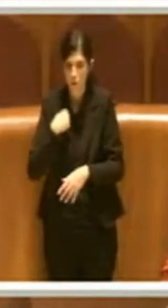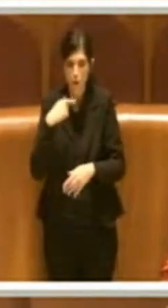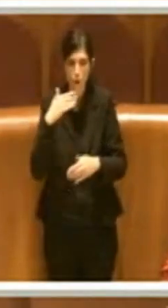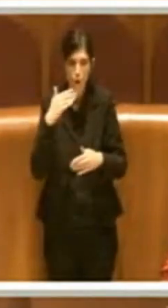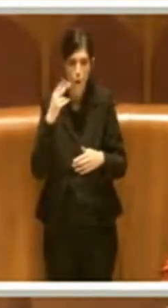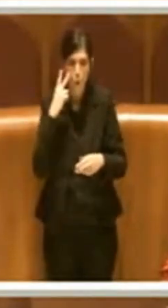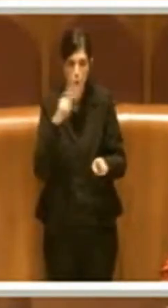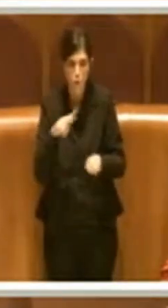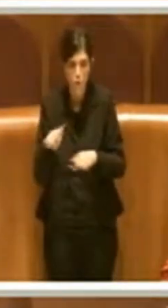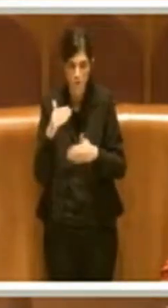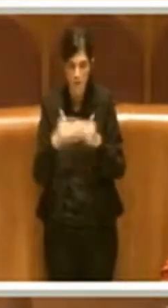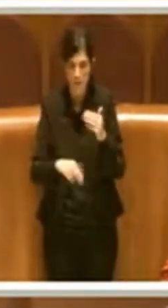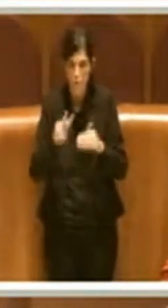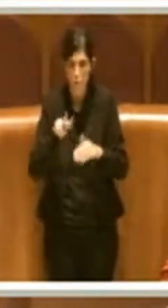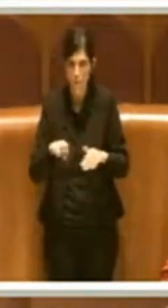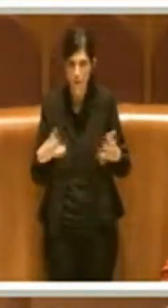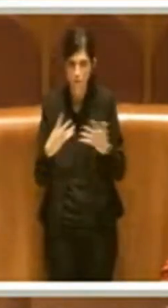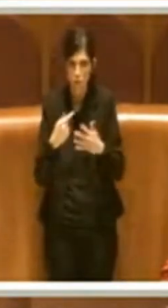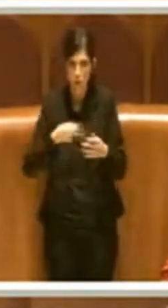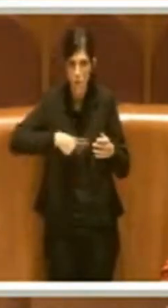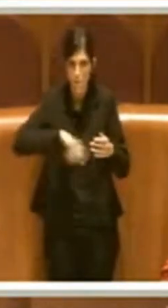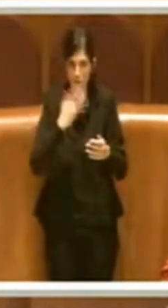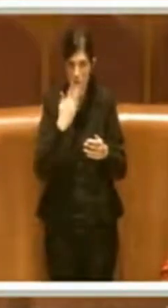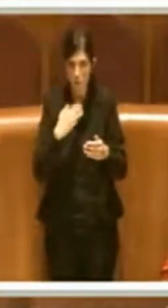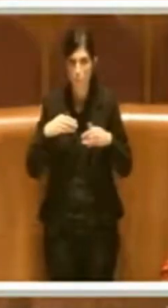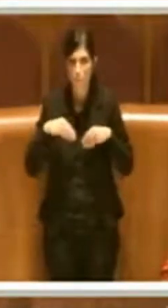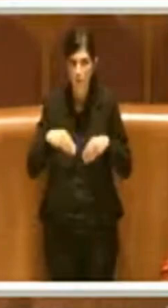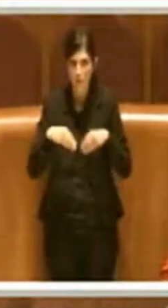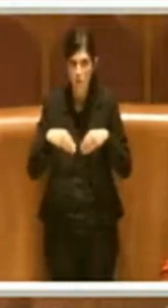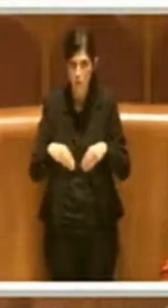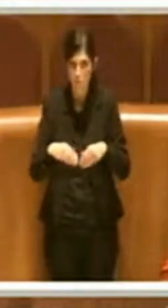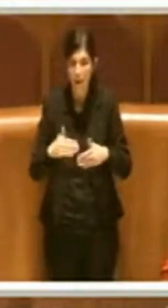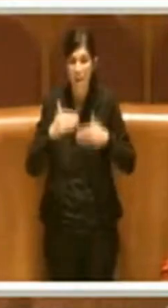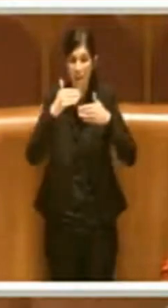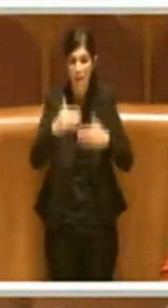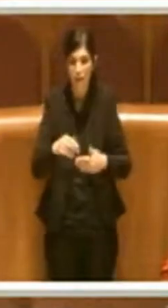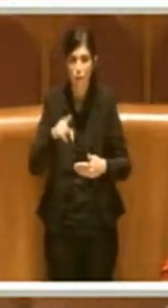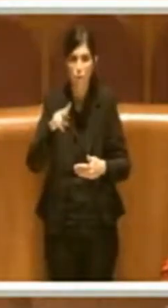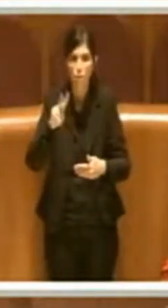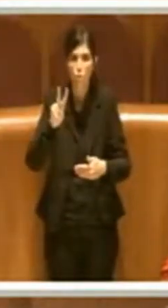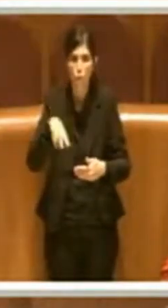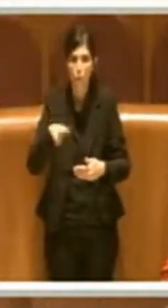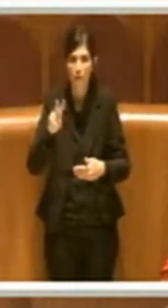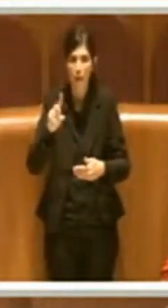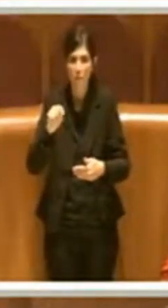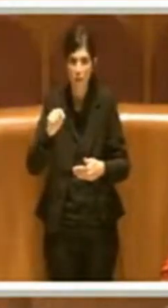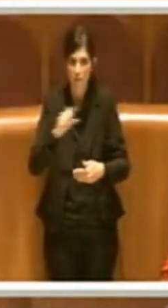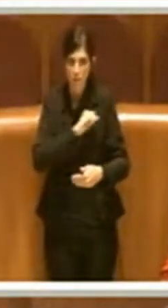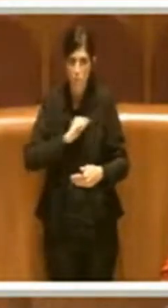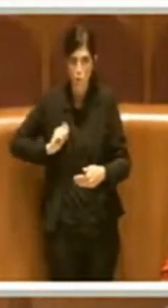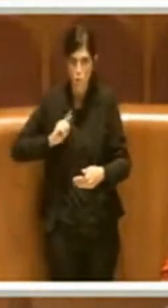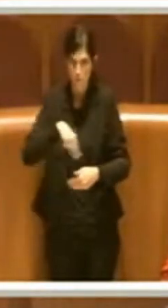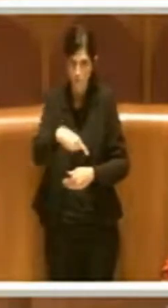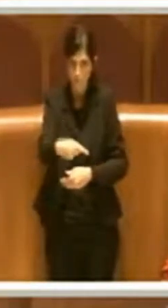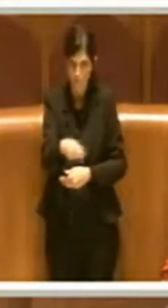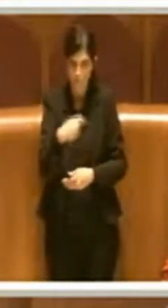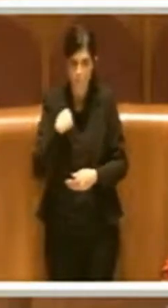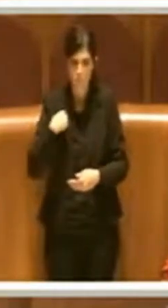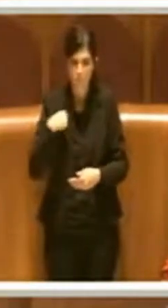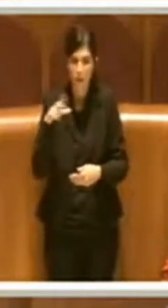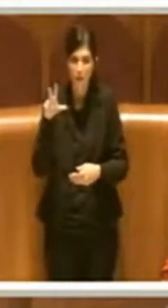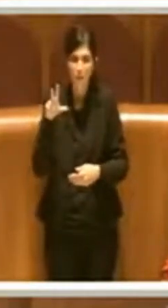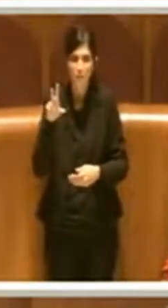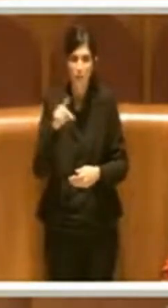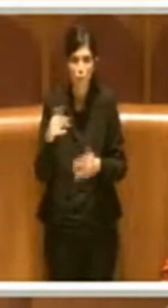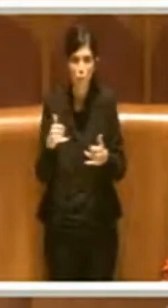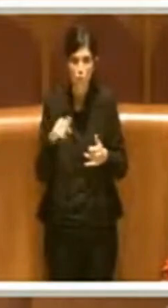il 2019 al quale volevamo partecipare è stata spostata a giugno 2020, quindi entro questa nuova scadenza, non più del